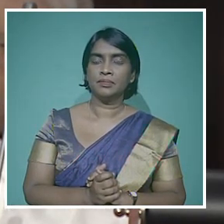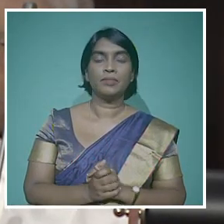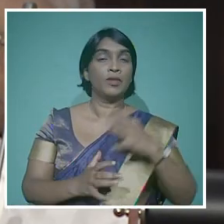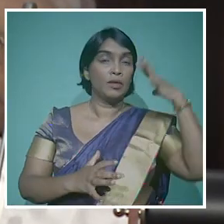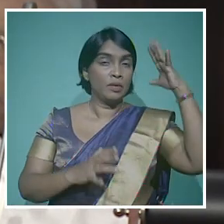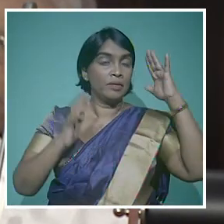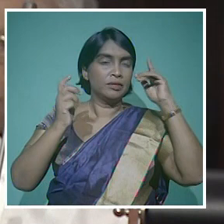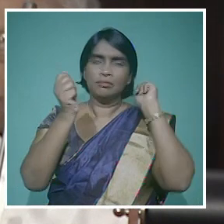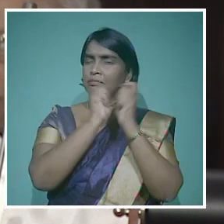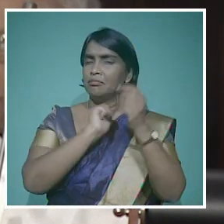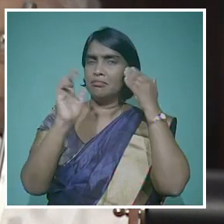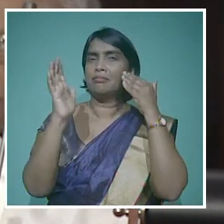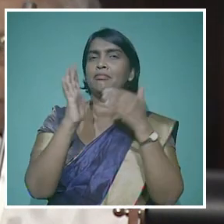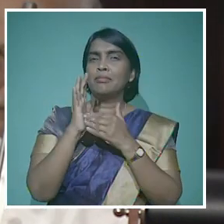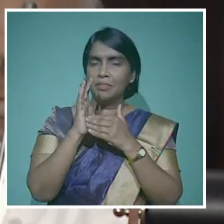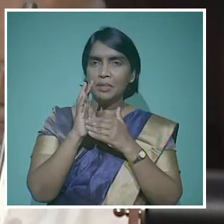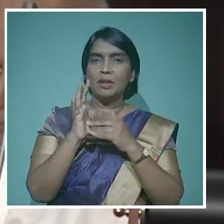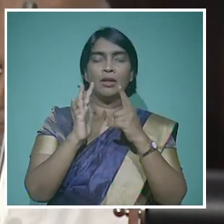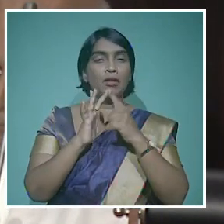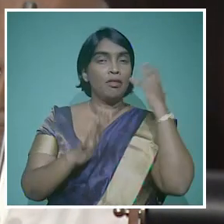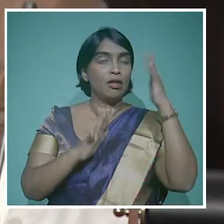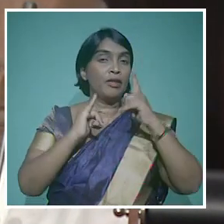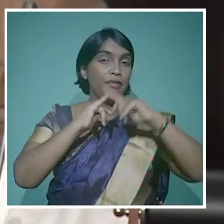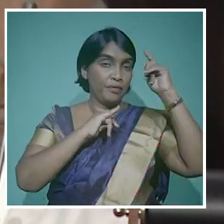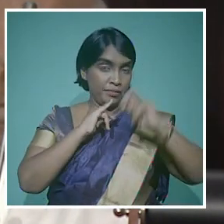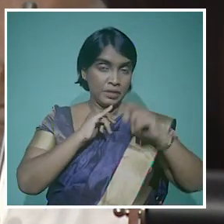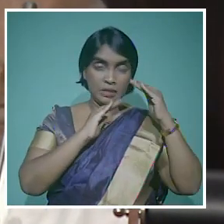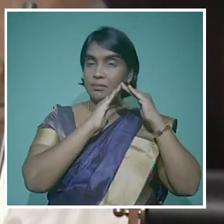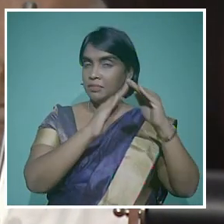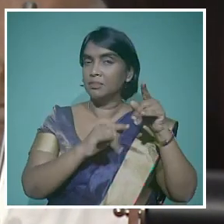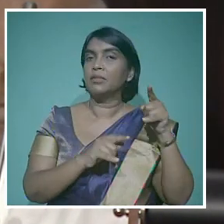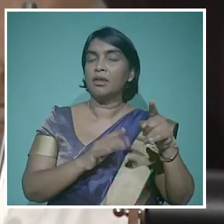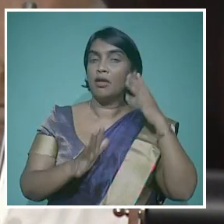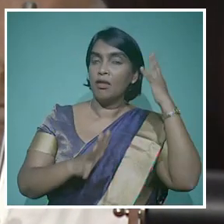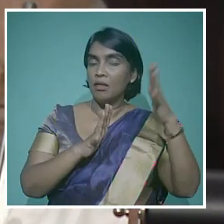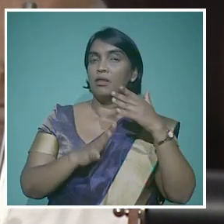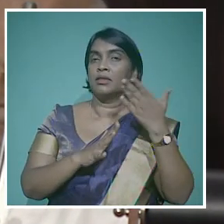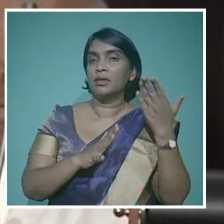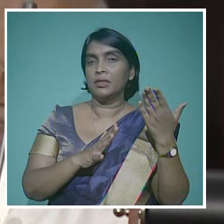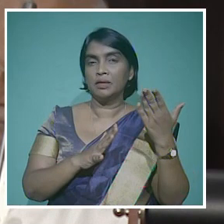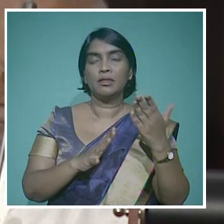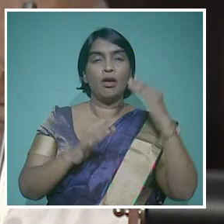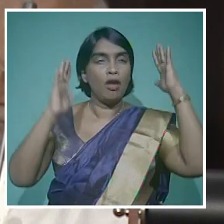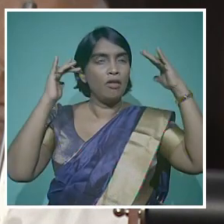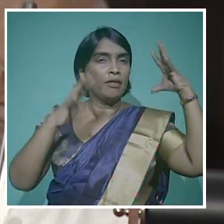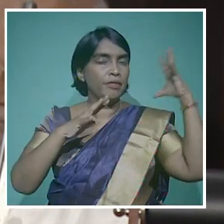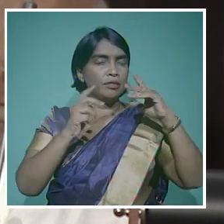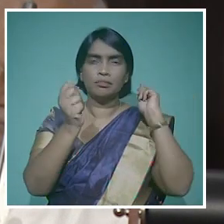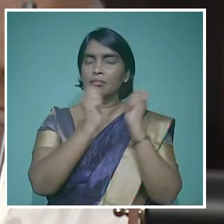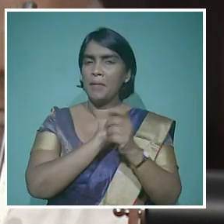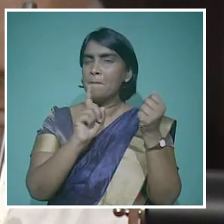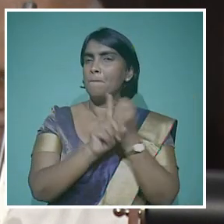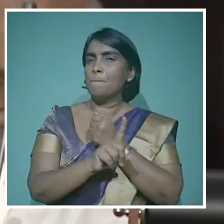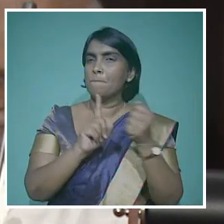දේශගුණය විනස්වීම පිළිබඳ ජාත්‍යන්තර විශ්වවිද්‍යාලයේ ගෝලීය දේශීය දේශගුණික විපර්යාසවල